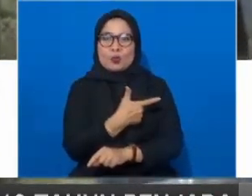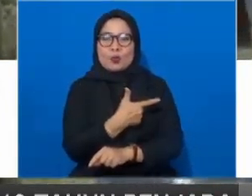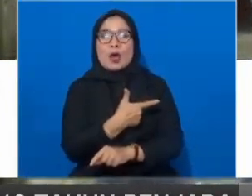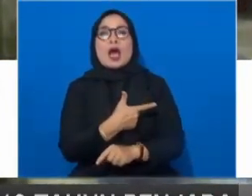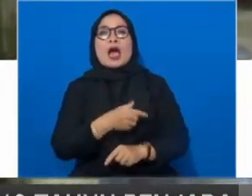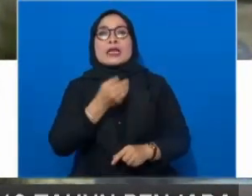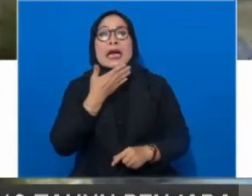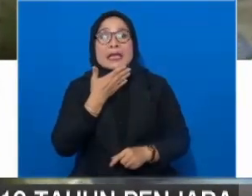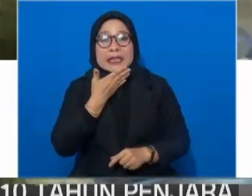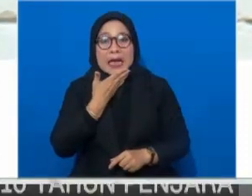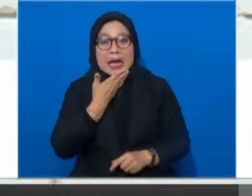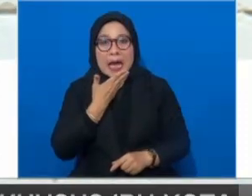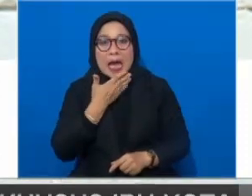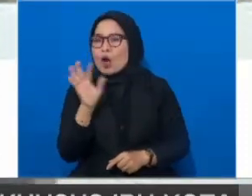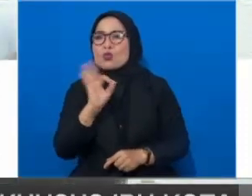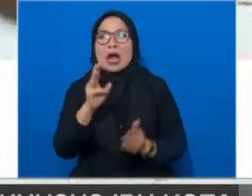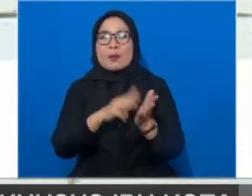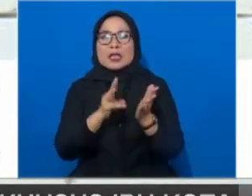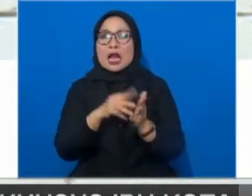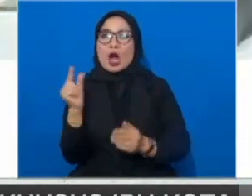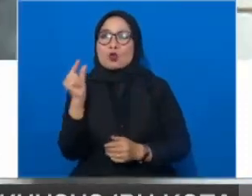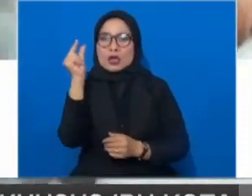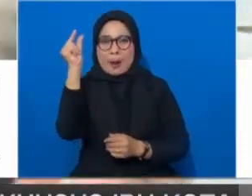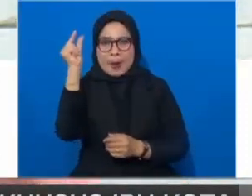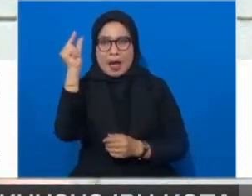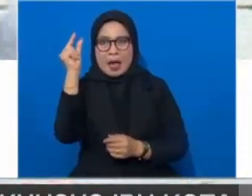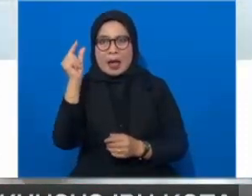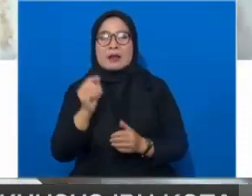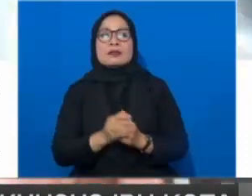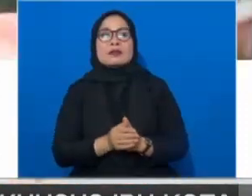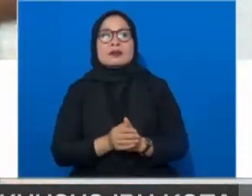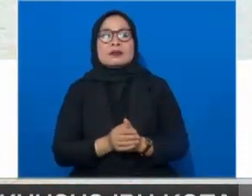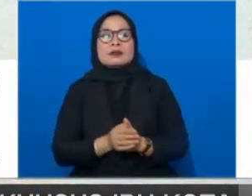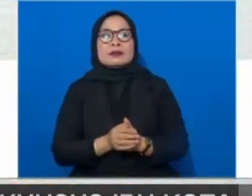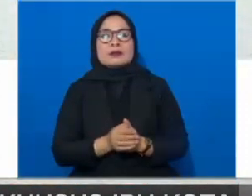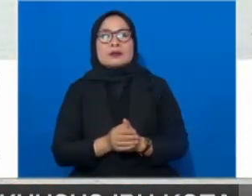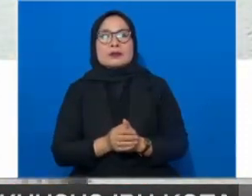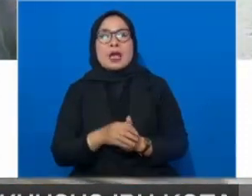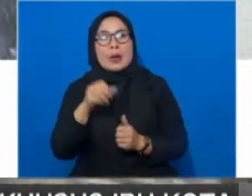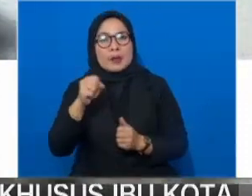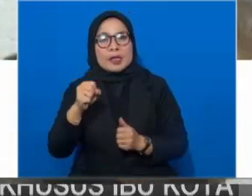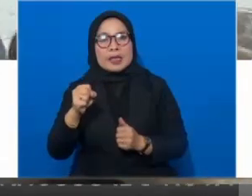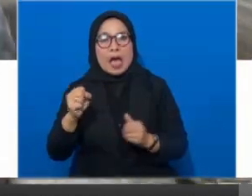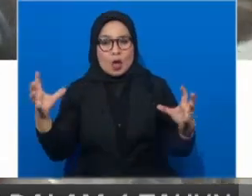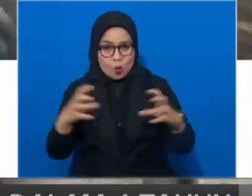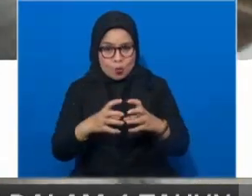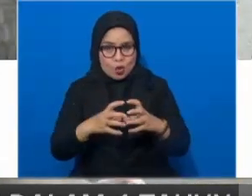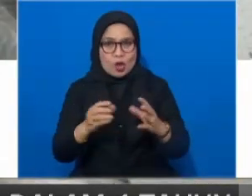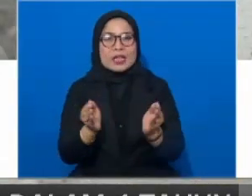kesederhanaan bukan masalah utama. Selama mereka masih tinggal bersama, satu atap bersama sanak keluarga.